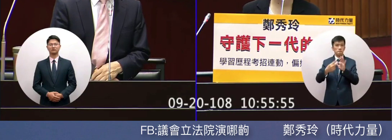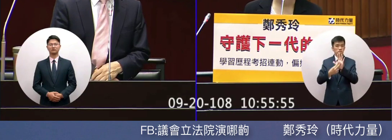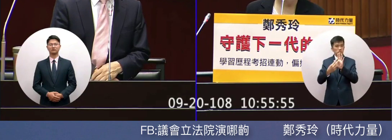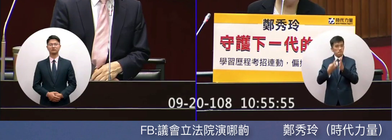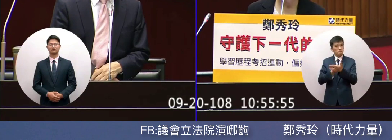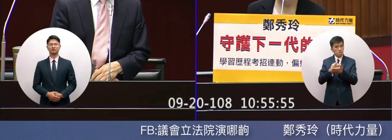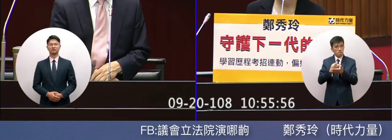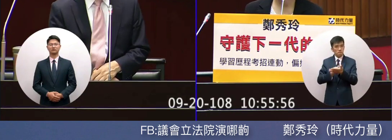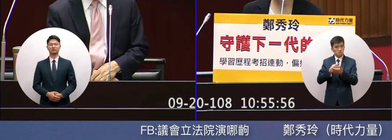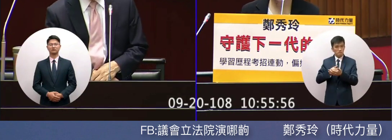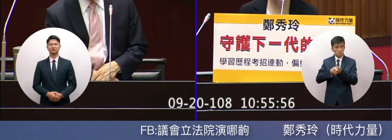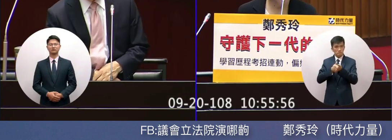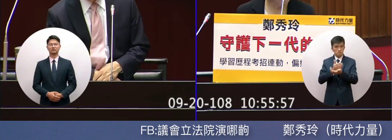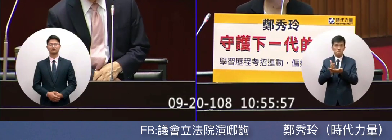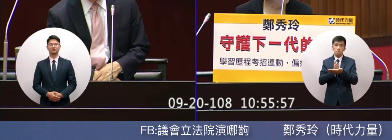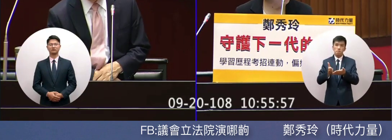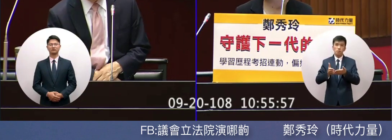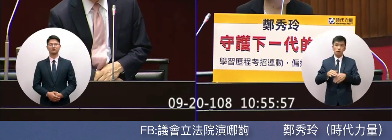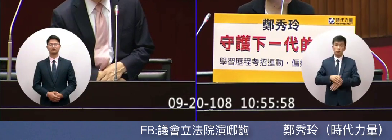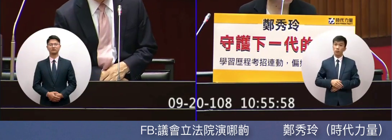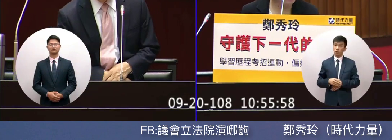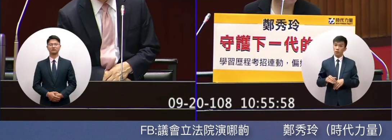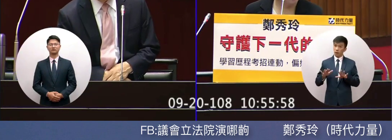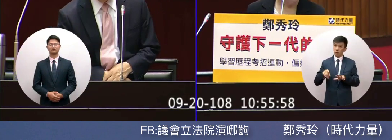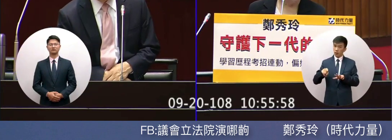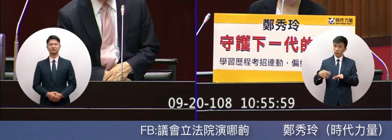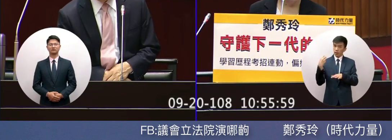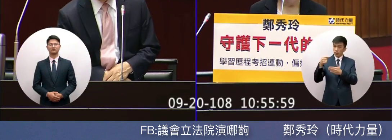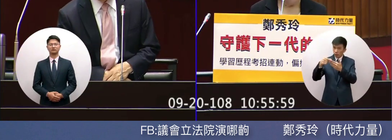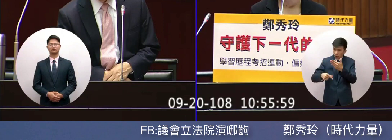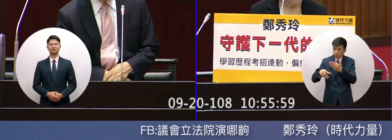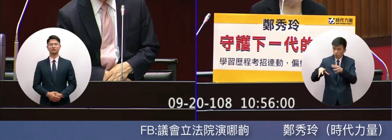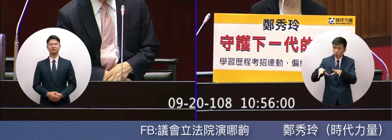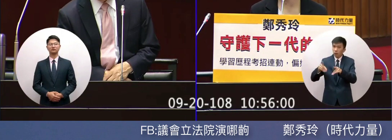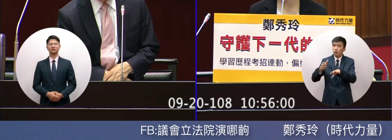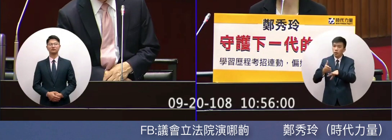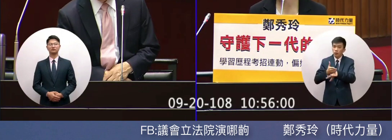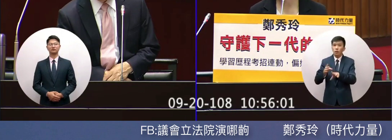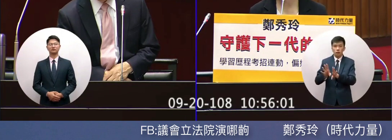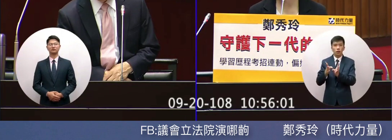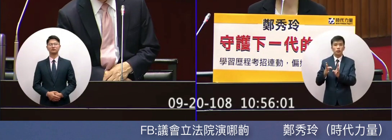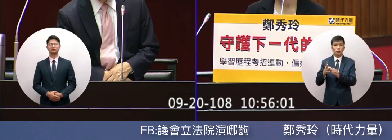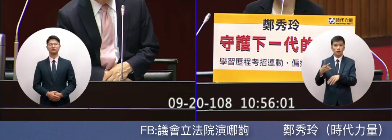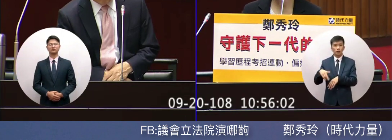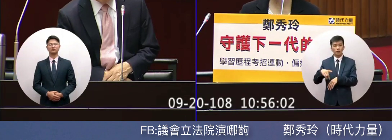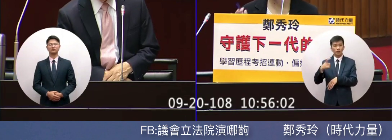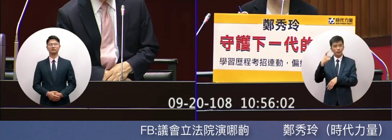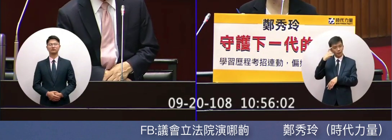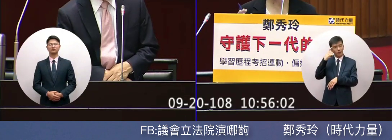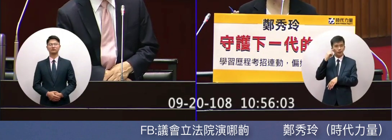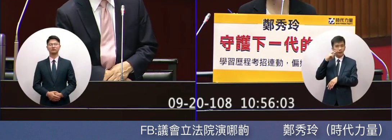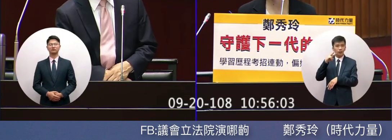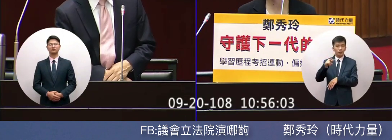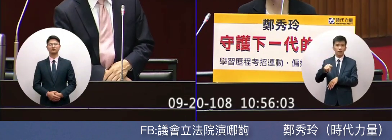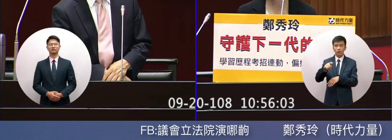关那所以呢，因为刚上路，所以我真的不希望说马上去跟这个就是建好学习